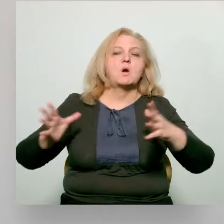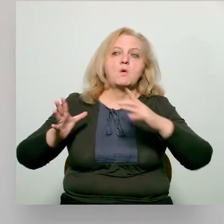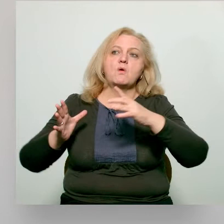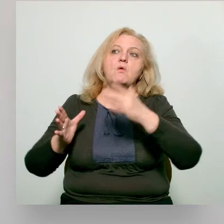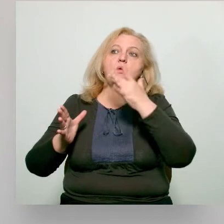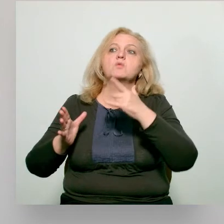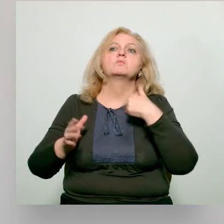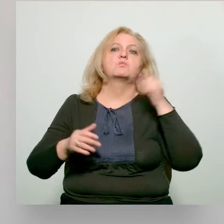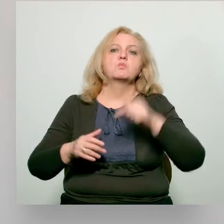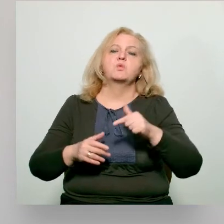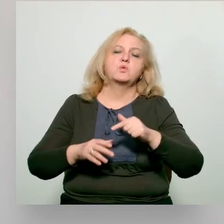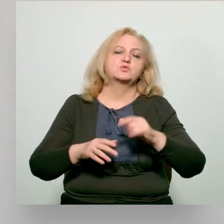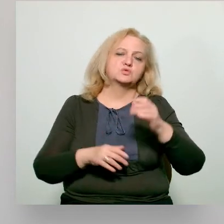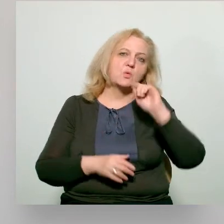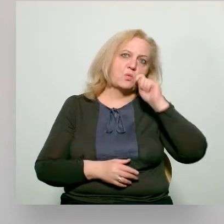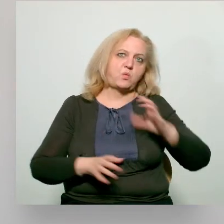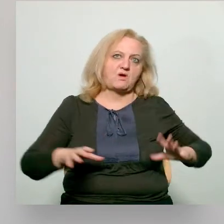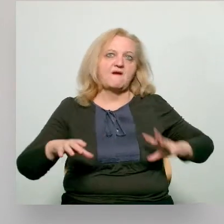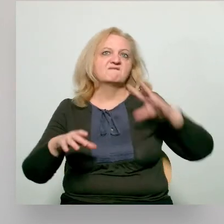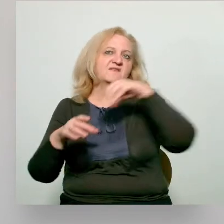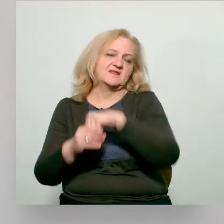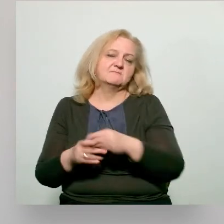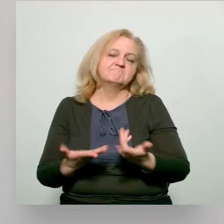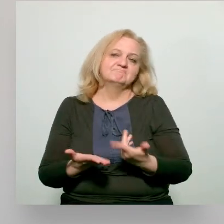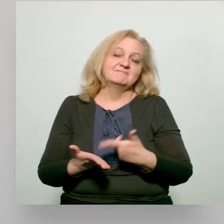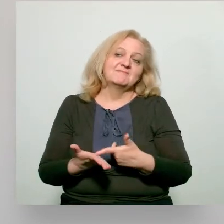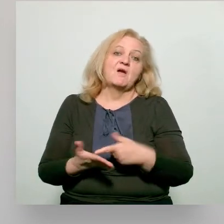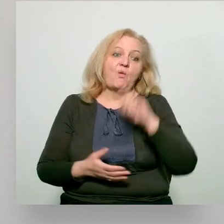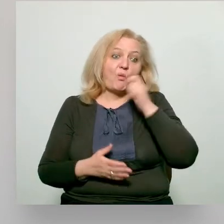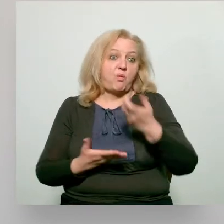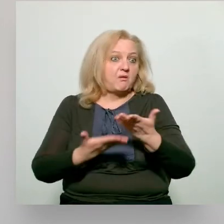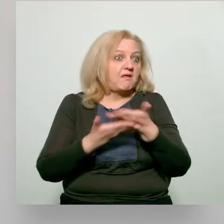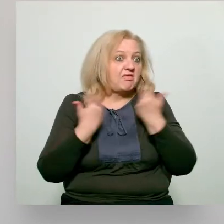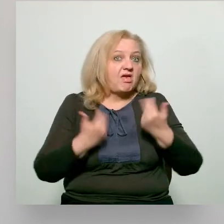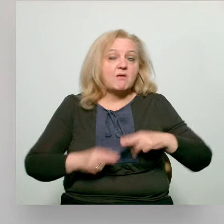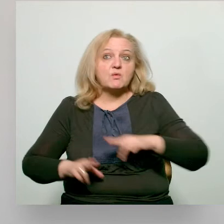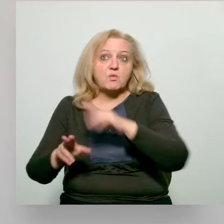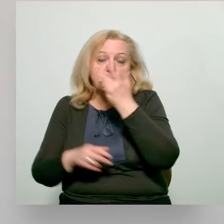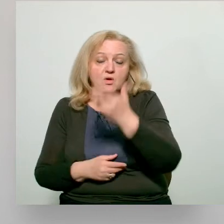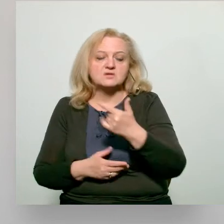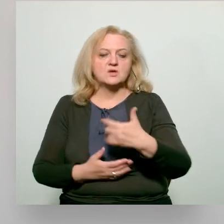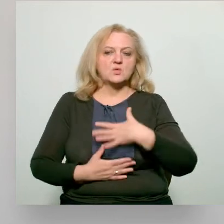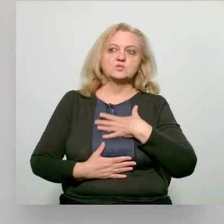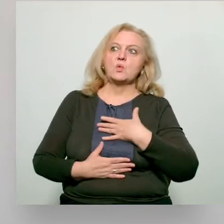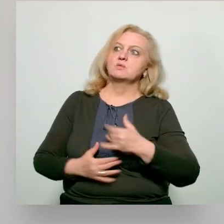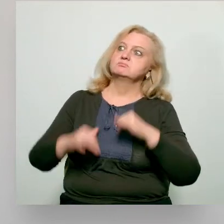Utrata zatem Ukrainy jest również utratą statusu imperium. My jesteśmy się